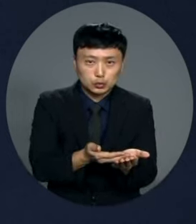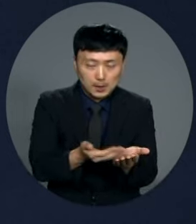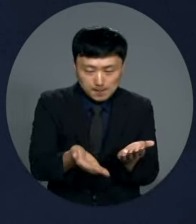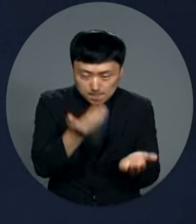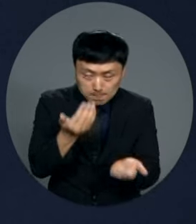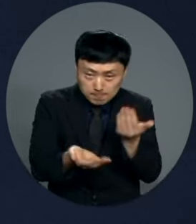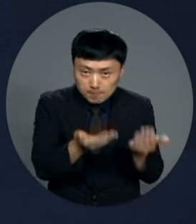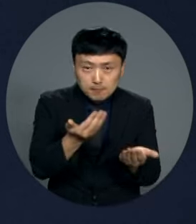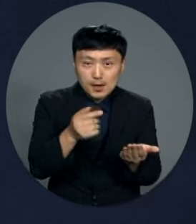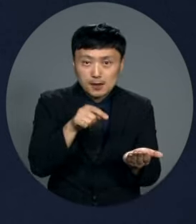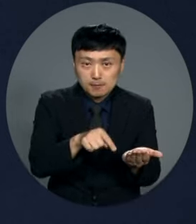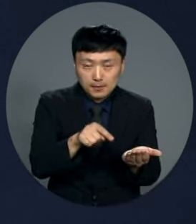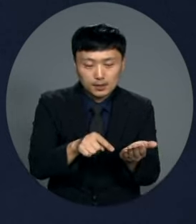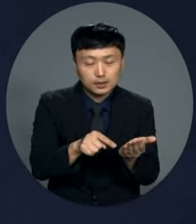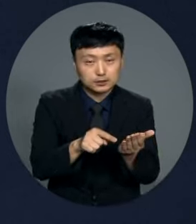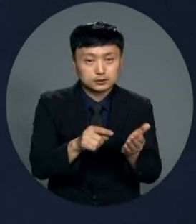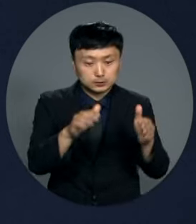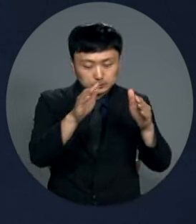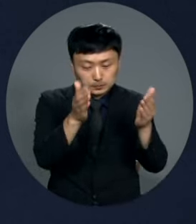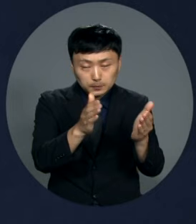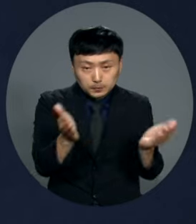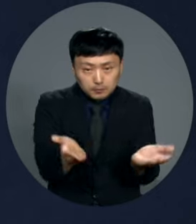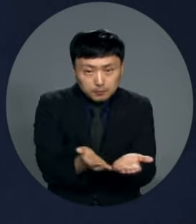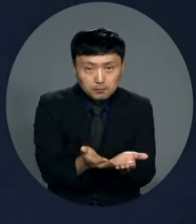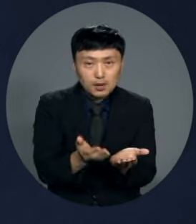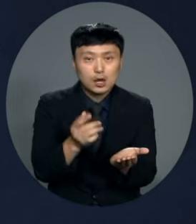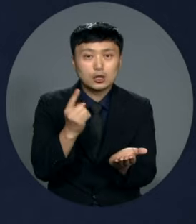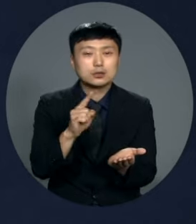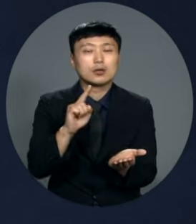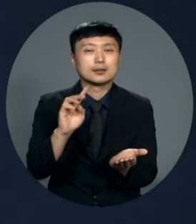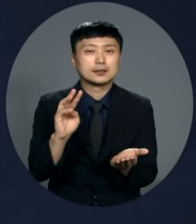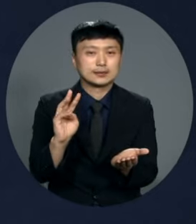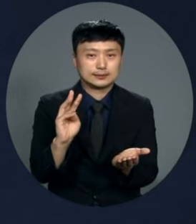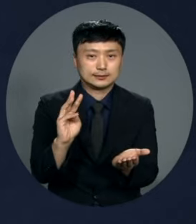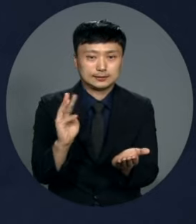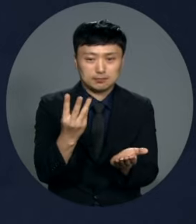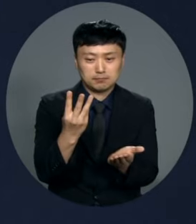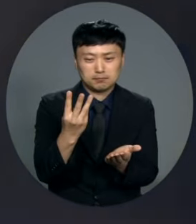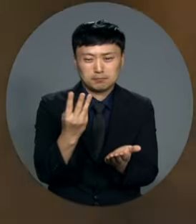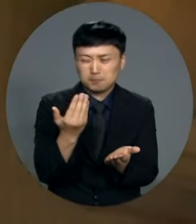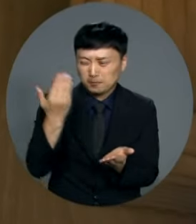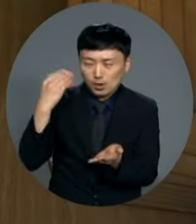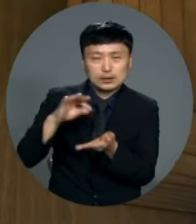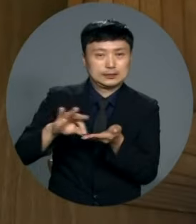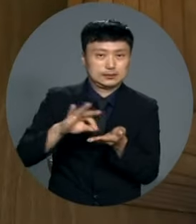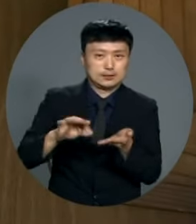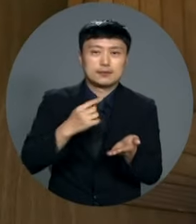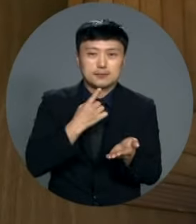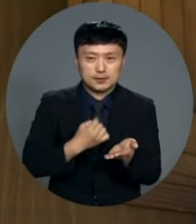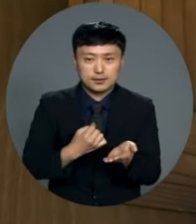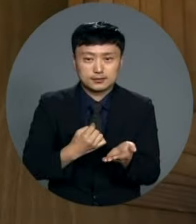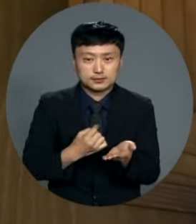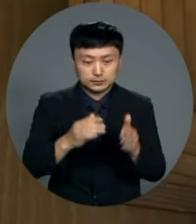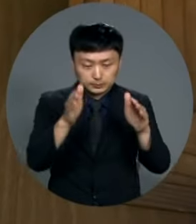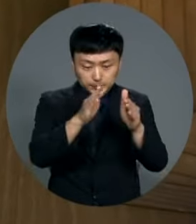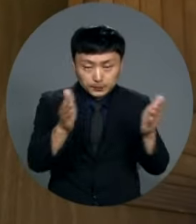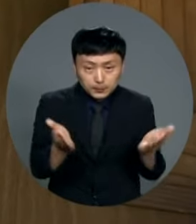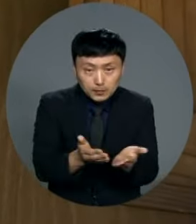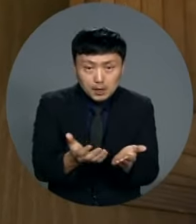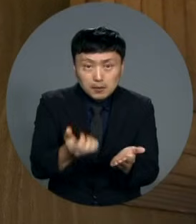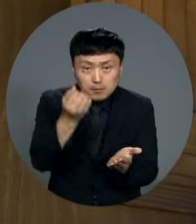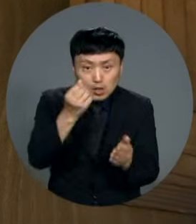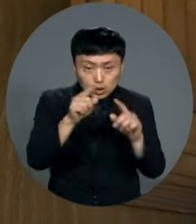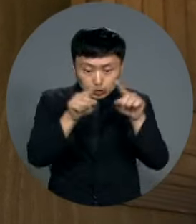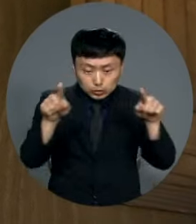토기인 지금으로부터 1300년 전에 사용된 것이라고 적혀 있습니다이 토기의 소유자이자